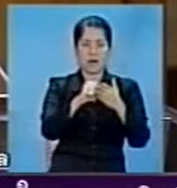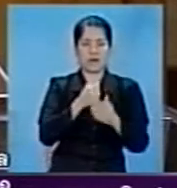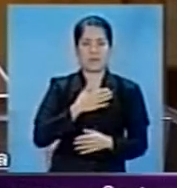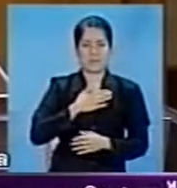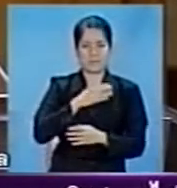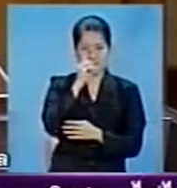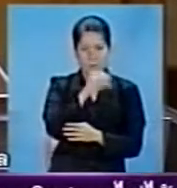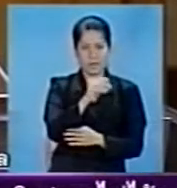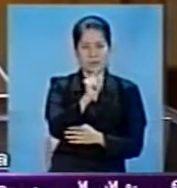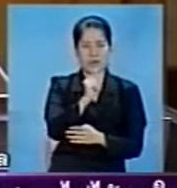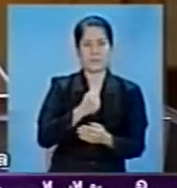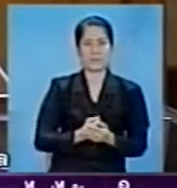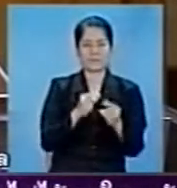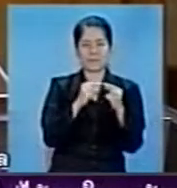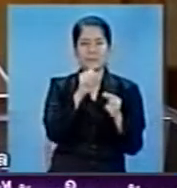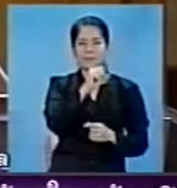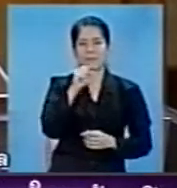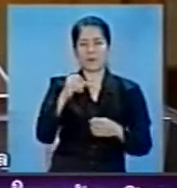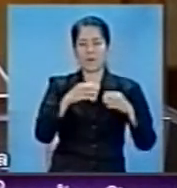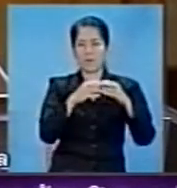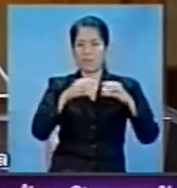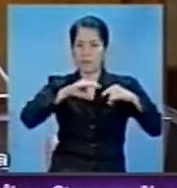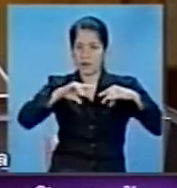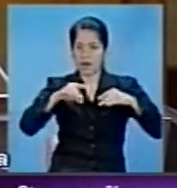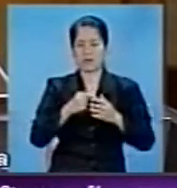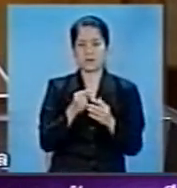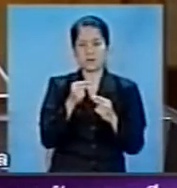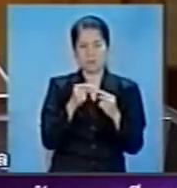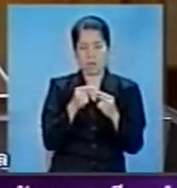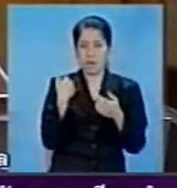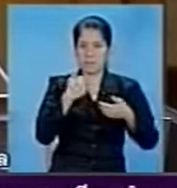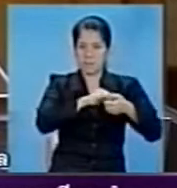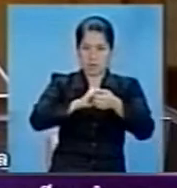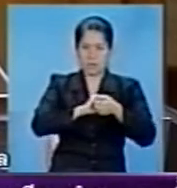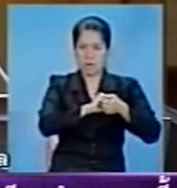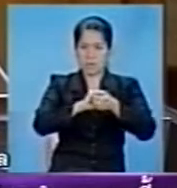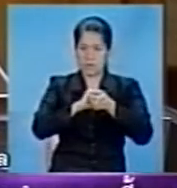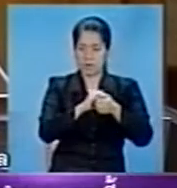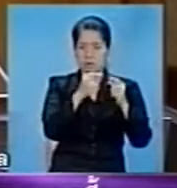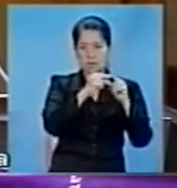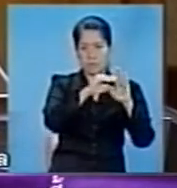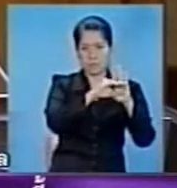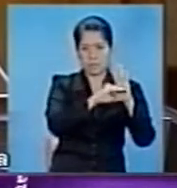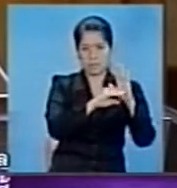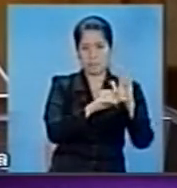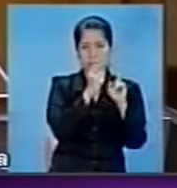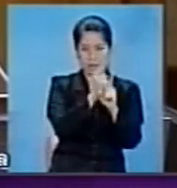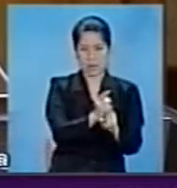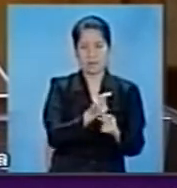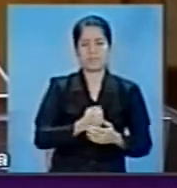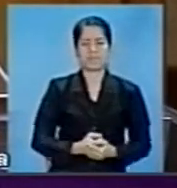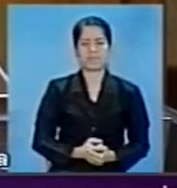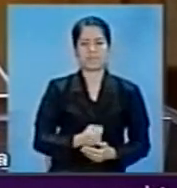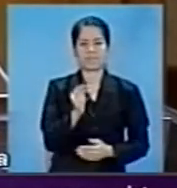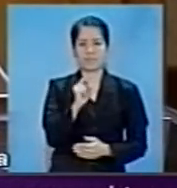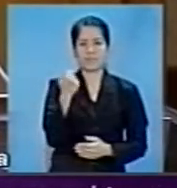ขอเรียนยืนยันว่าสมาชิกฝ่ายค้านเองหลายคนก็ให้ความร่วมมือกับกระบวนการนี้เป็นอย่างดี